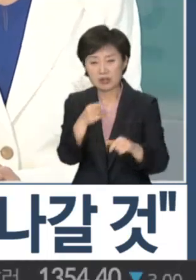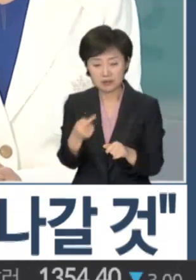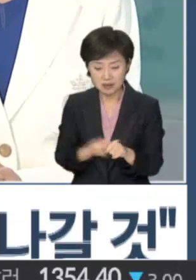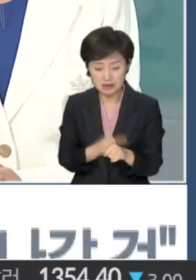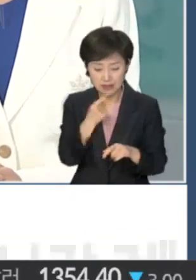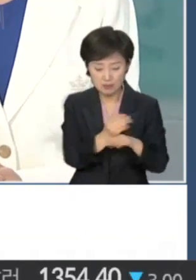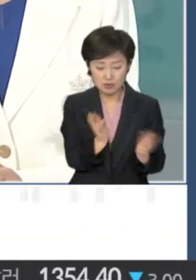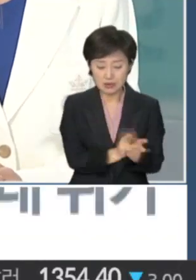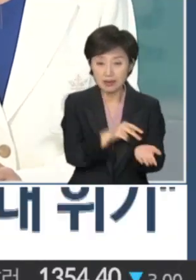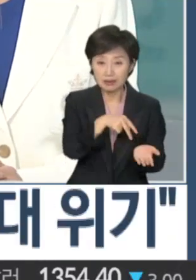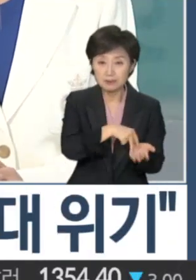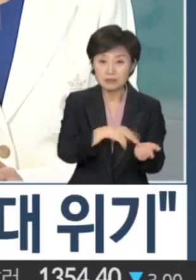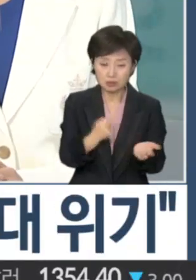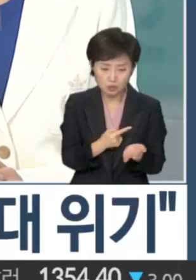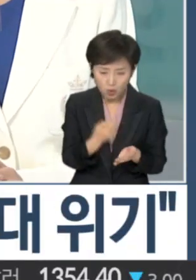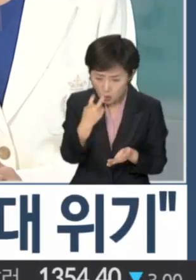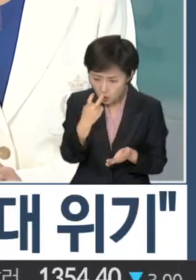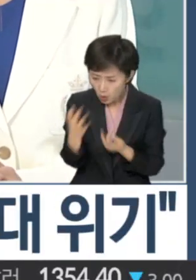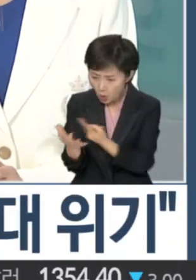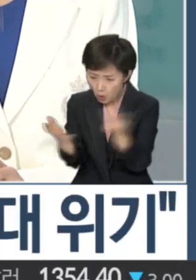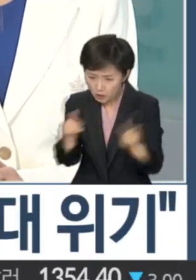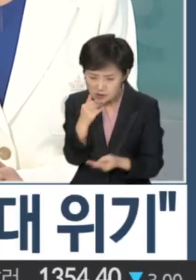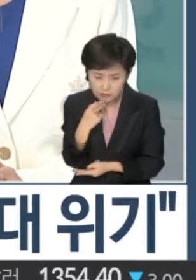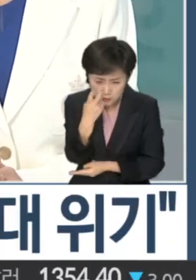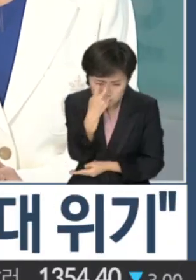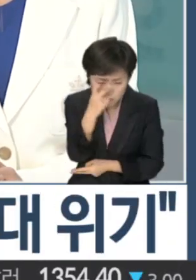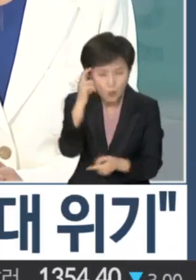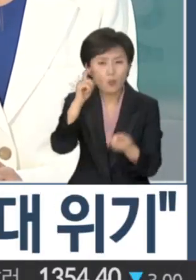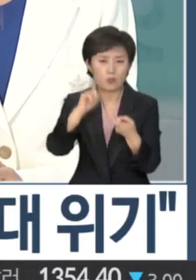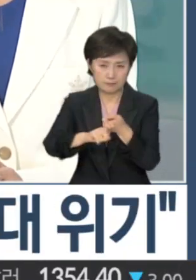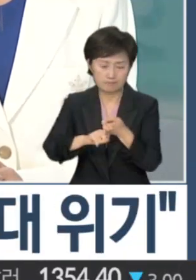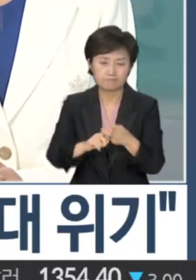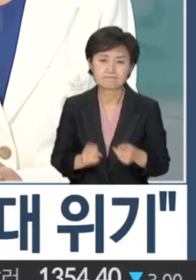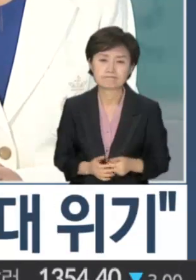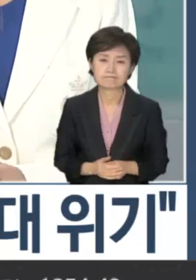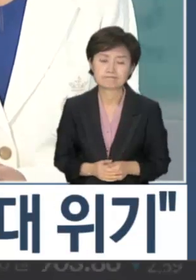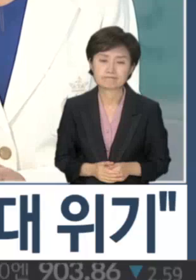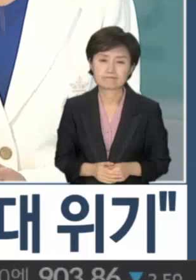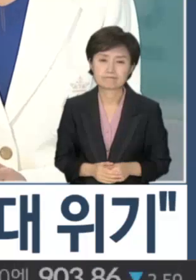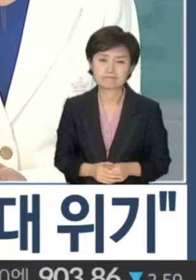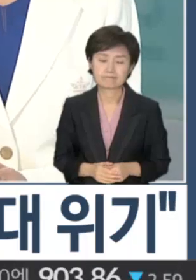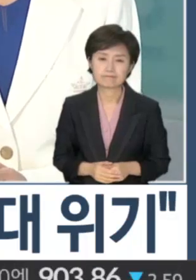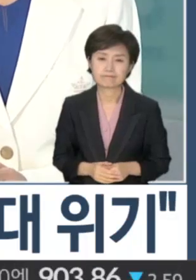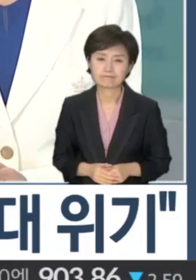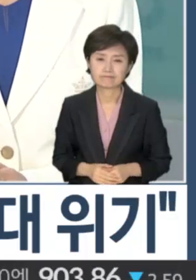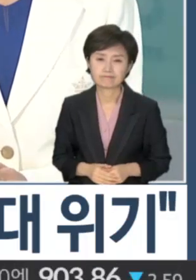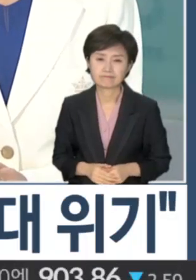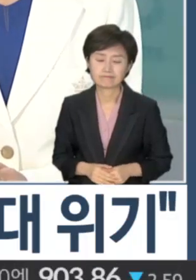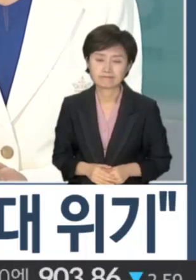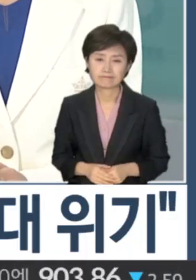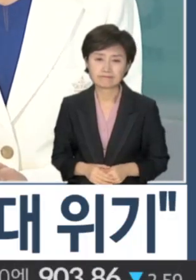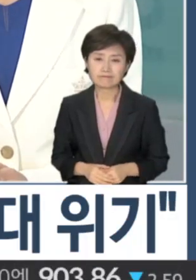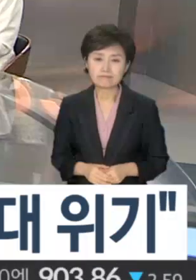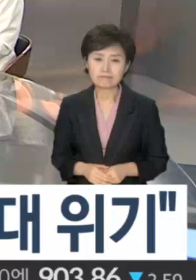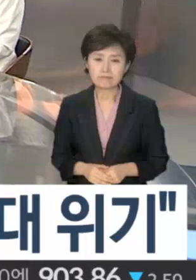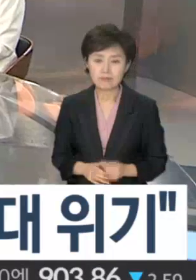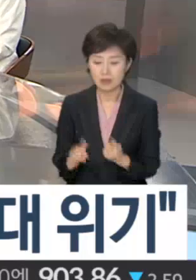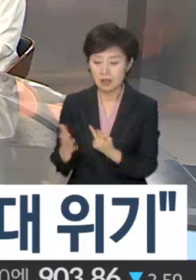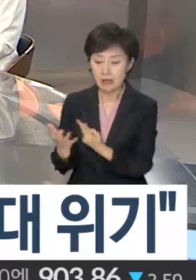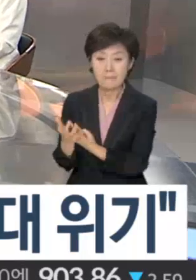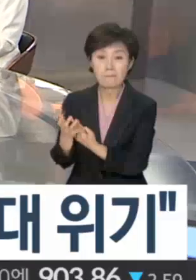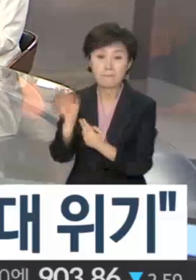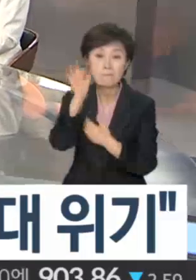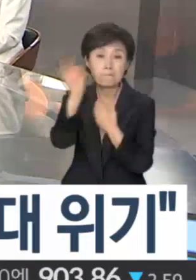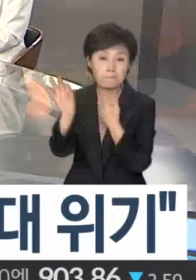때문에 뭐 예의주시하고 봐야 될 측면이라고 생각을 하고 있습니다. 실제로 그 파급력은